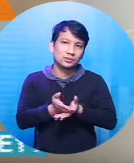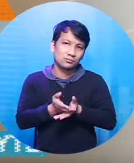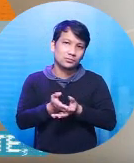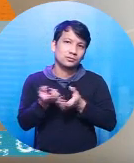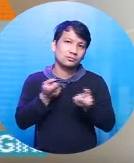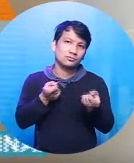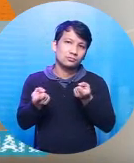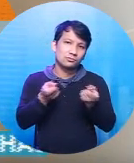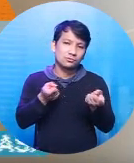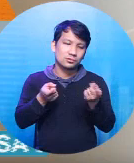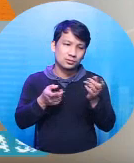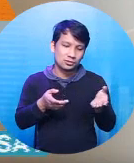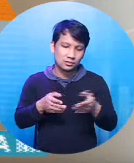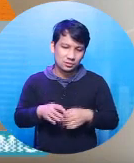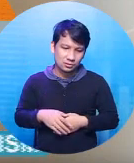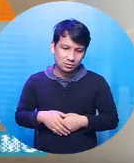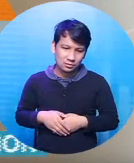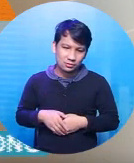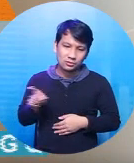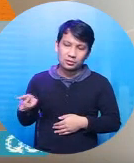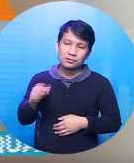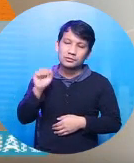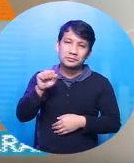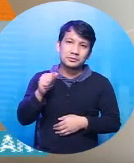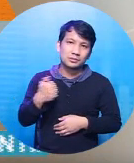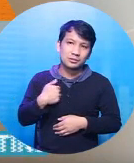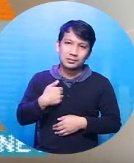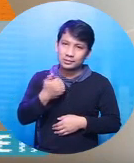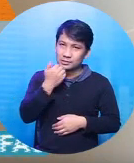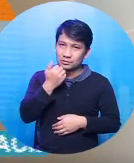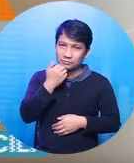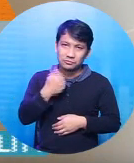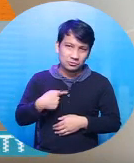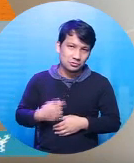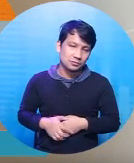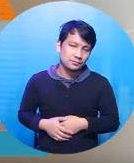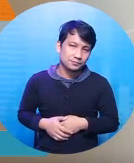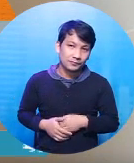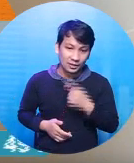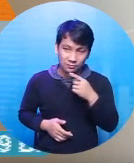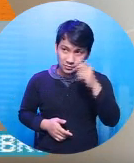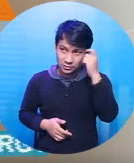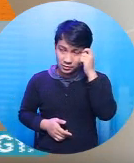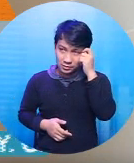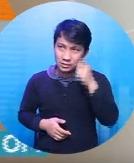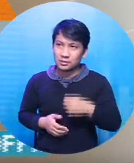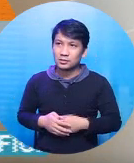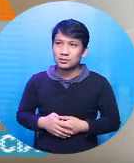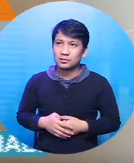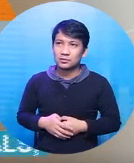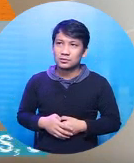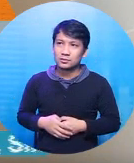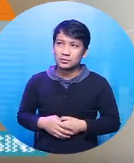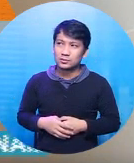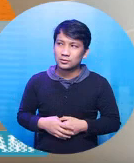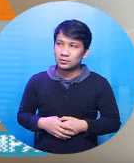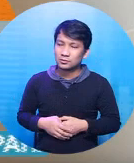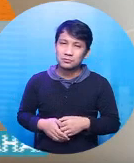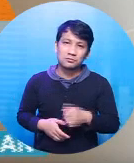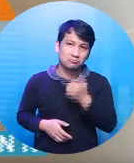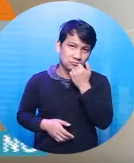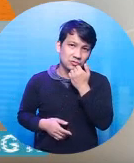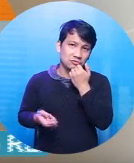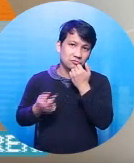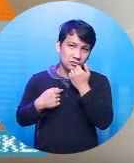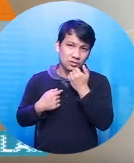Yan lang po, sir. Yung pagkakamali ko, sir. Okay. Yun lang pagkakamali